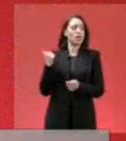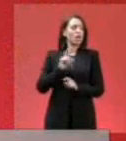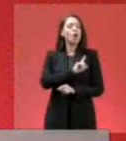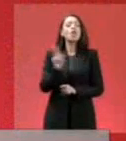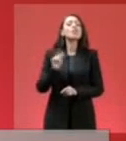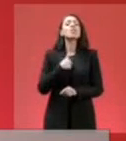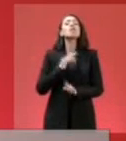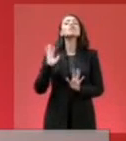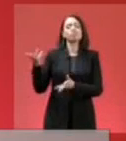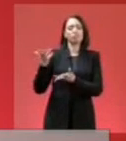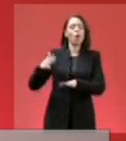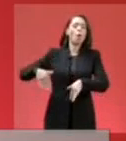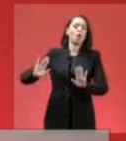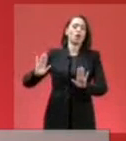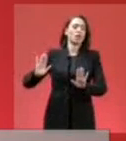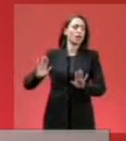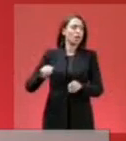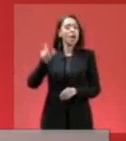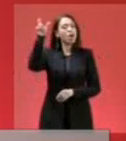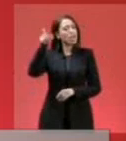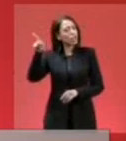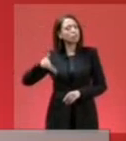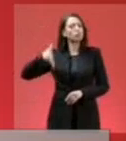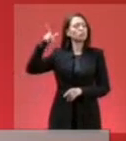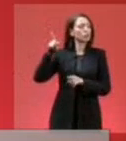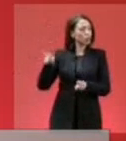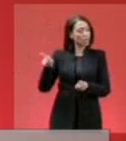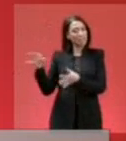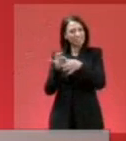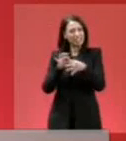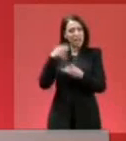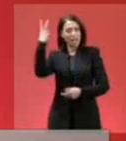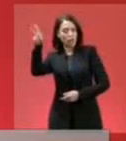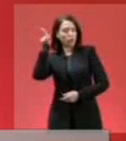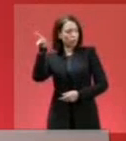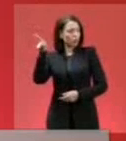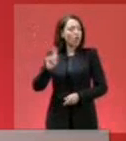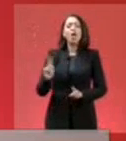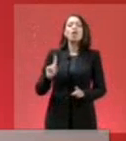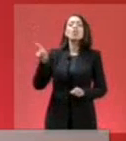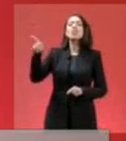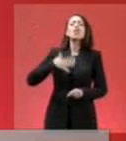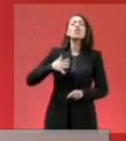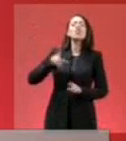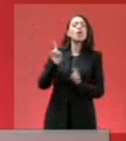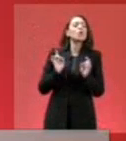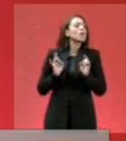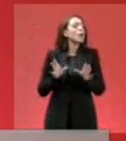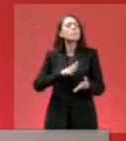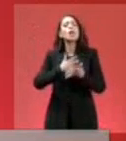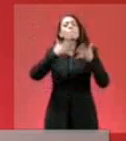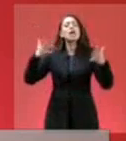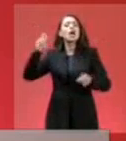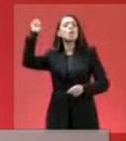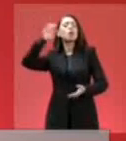Δεν γελιόμαστε όμως. Ο κύριος Μητσοτάκης και οι συνεργάτες του δεν επιδιώκουν καμία μεγάλη